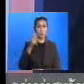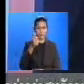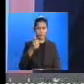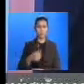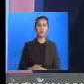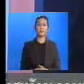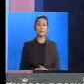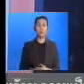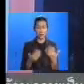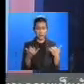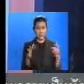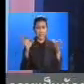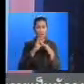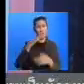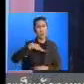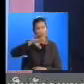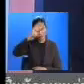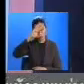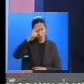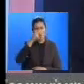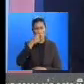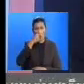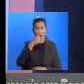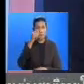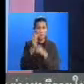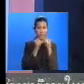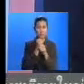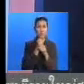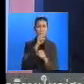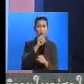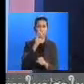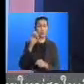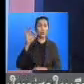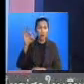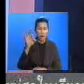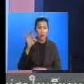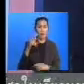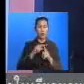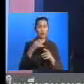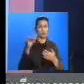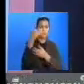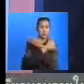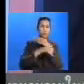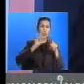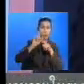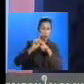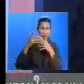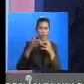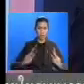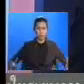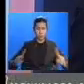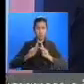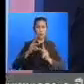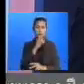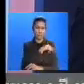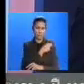ของไข้หวัดใหญ่สายพันธุ์ใหม่ 2009นะครับกระทรวงการต่างประเทศร่วมกับกระทรวงสาธารณสุขวันนี้ได้ชี้แจงสถานการณ์และมาตรการป้อง